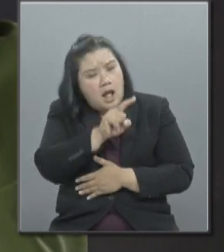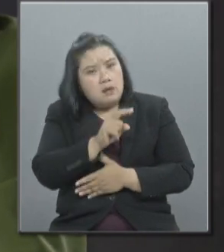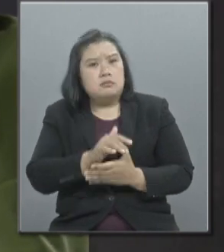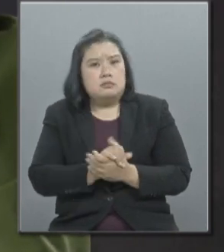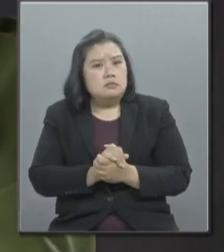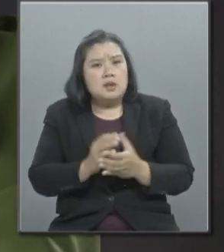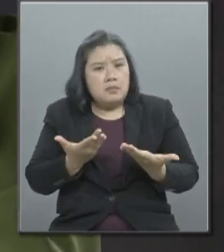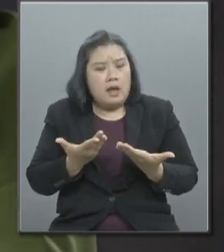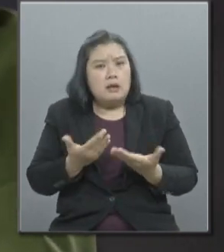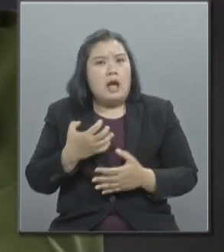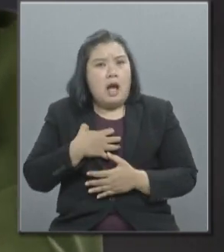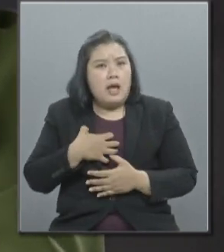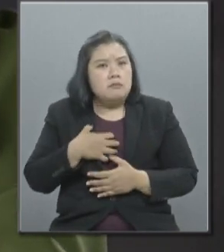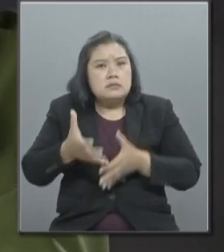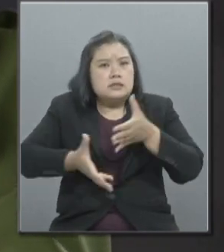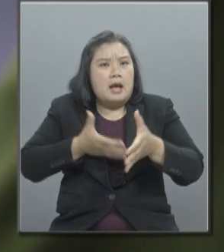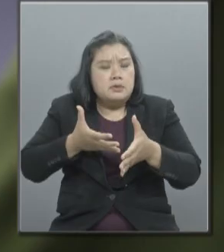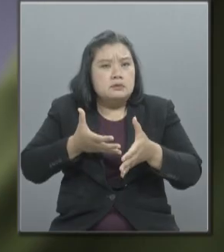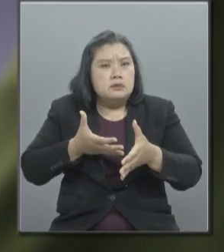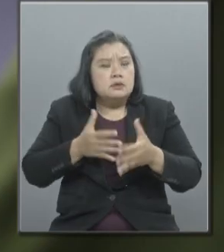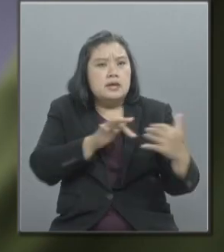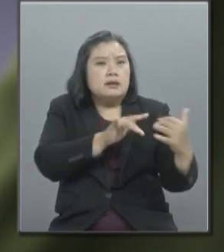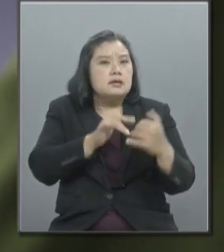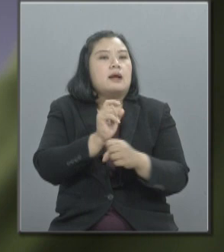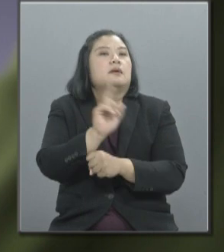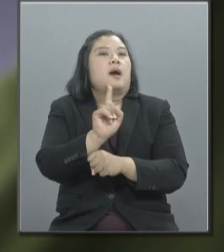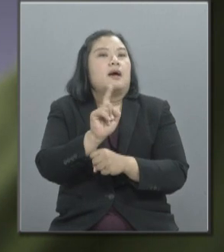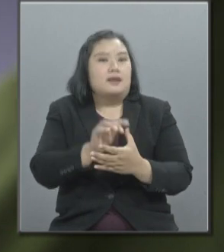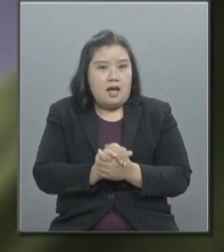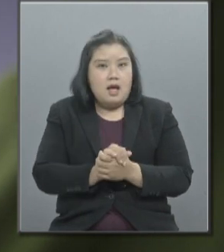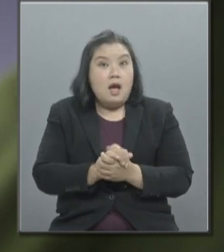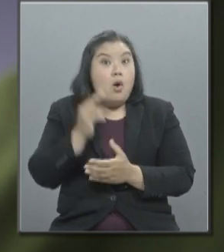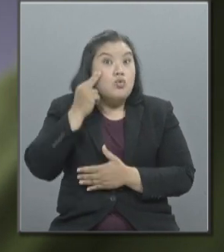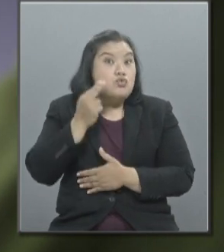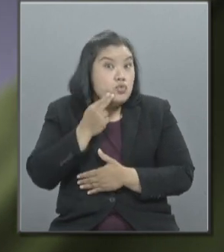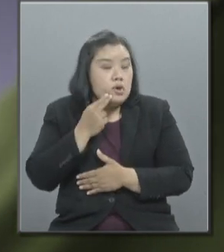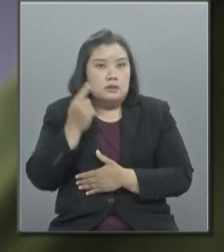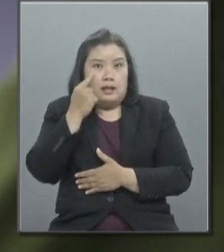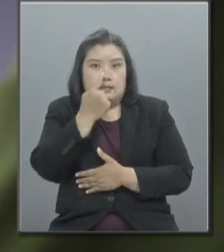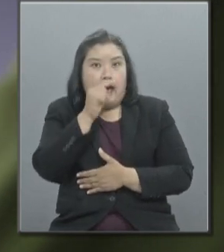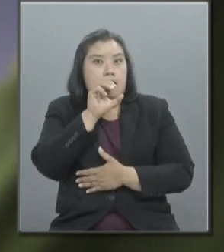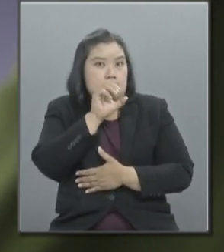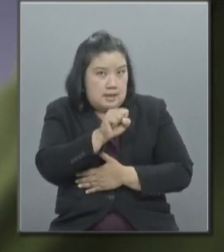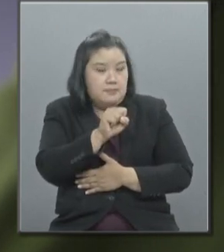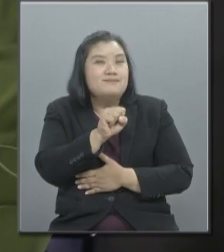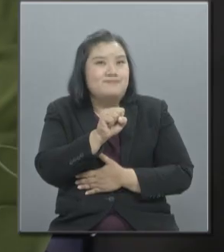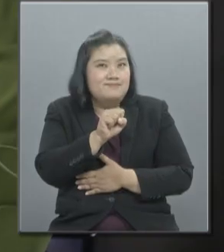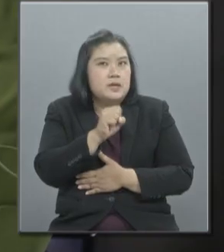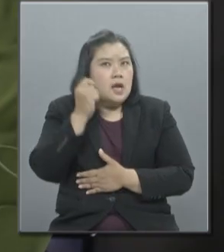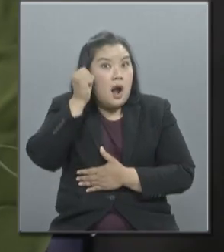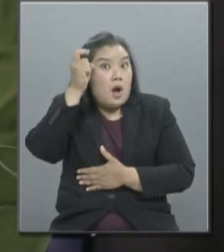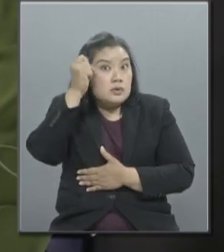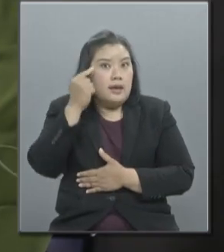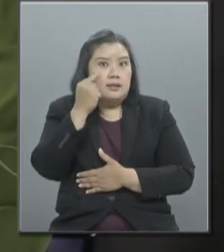ของการสื่อสารด้วยท่าภาษามือคืออะไรคะ คนหนวกส่วนใหญ่เขาจะมองด้วยตารับรู้ด้วยตาเรียนรู้ด้วยต